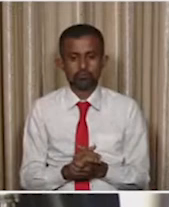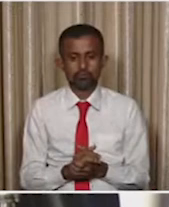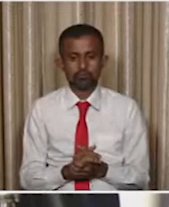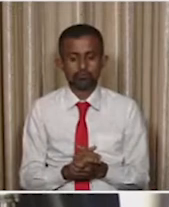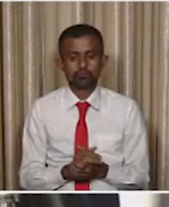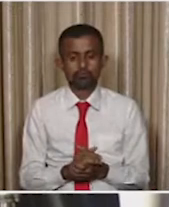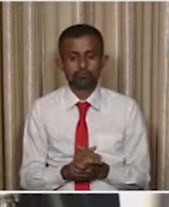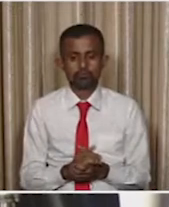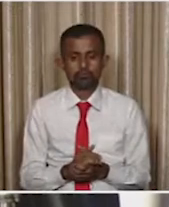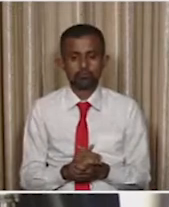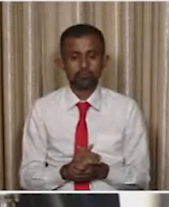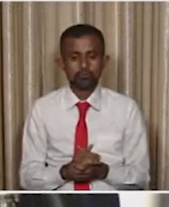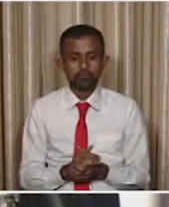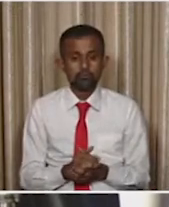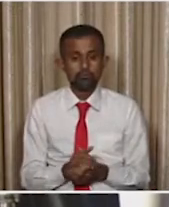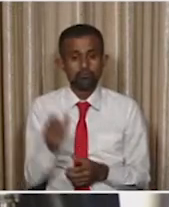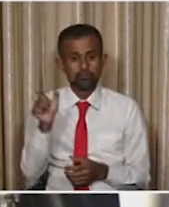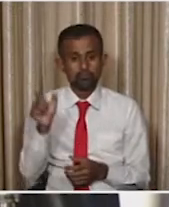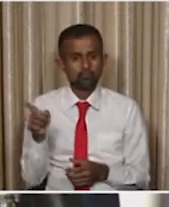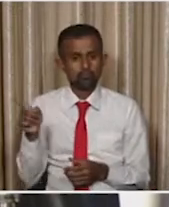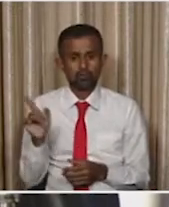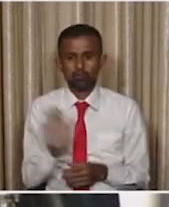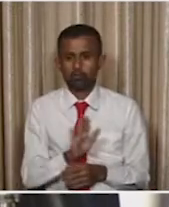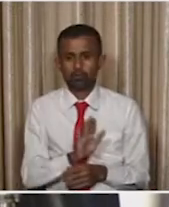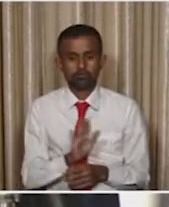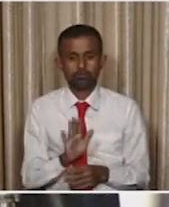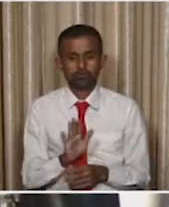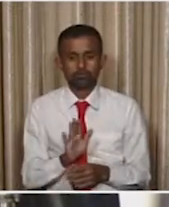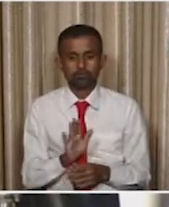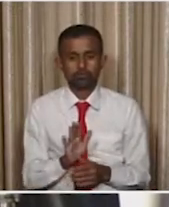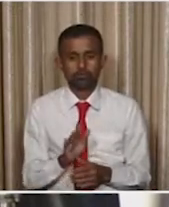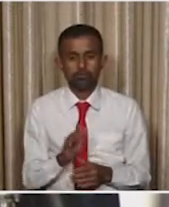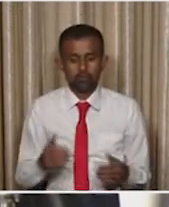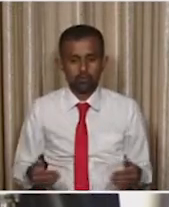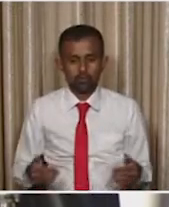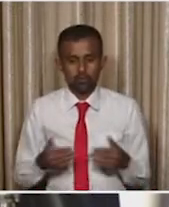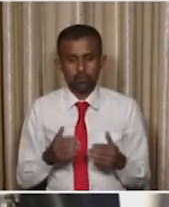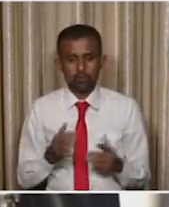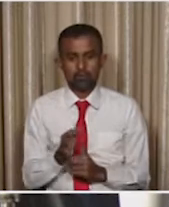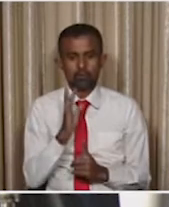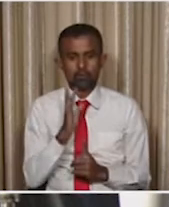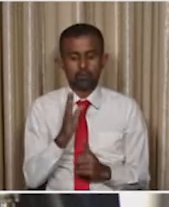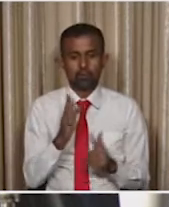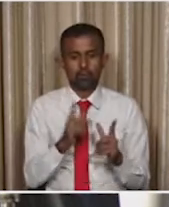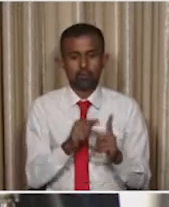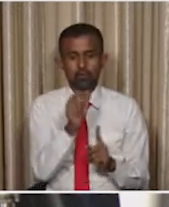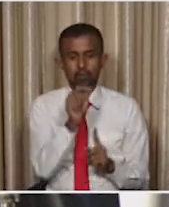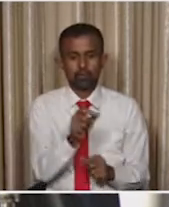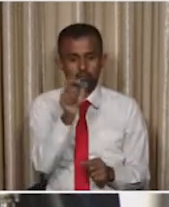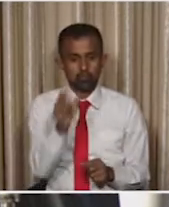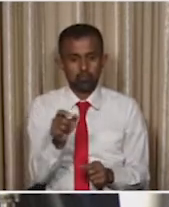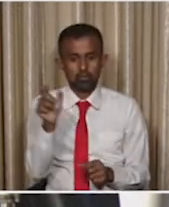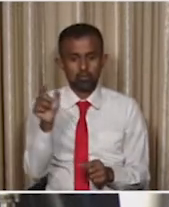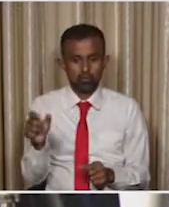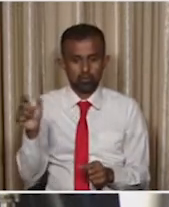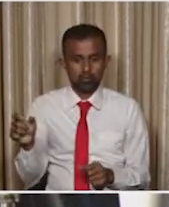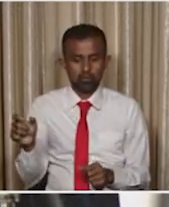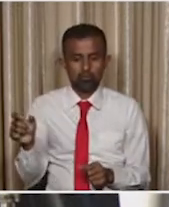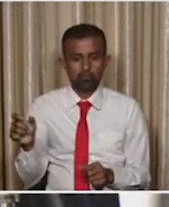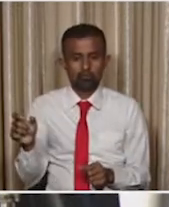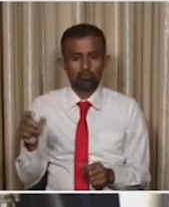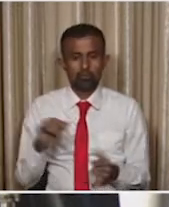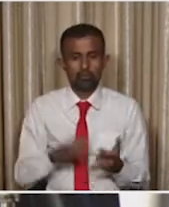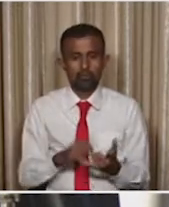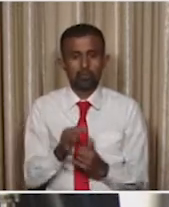அது மட்டும் அவரிடம் மட்டுமல்லாமல் நாங்கள் இன்று ஜனாதிபதி வேட்பாளராக இருக்கக்கூடிய சஜித் பிரேமதாசாவாக இருக்கலாம் அல்லது அனுரகுமார